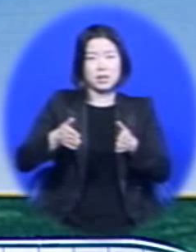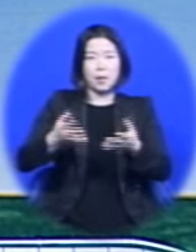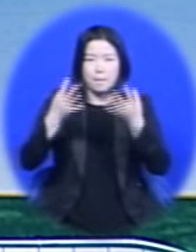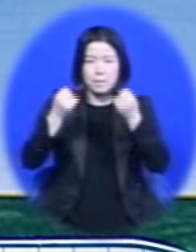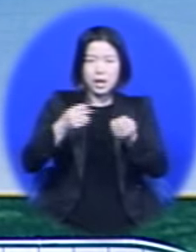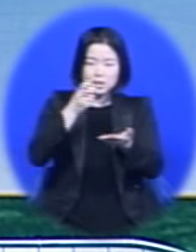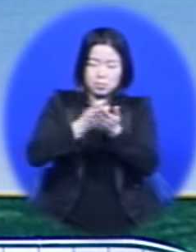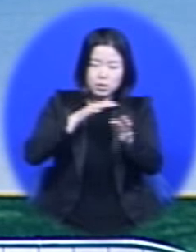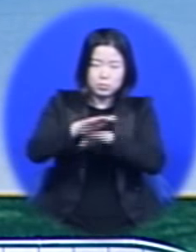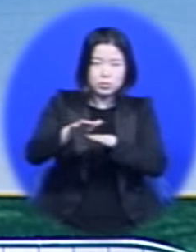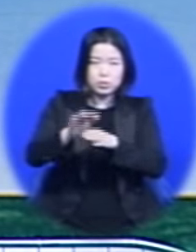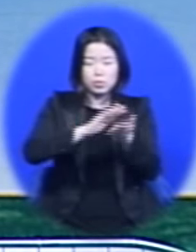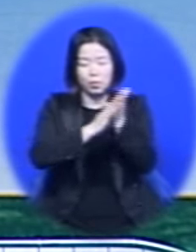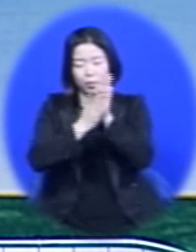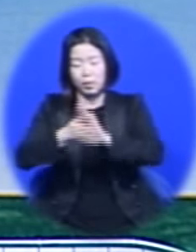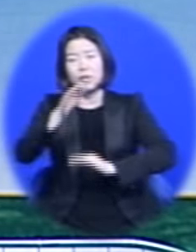율법주의화 되어졌다는 거예요.